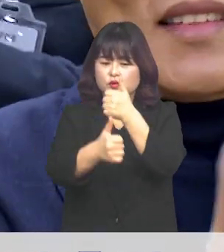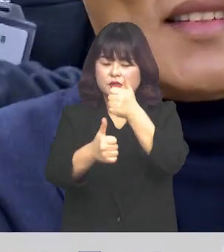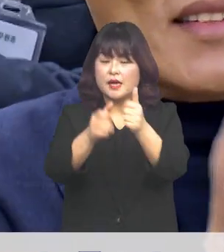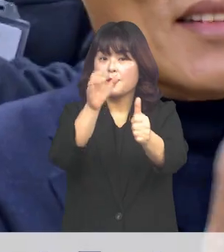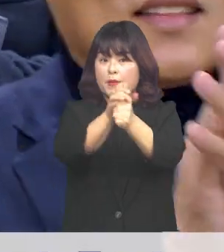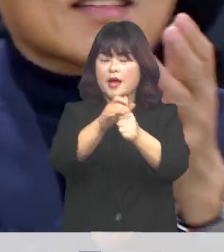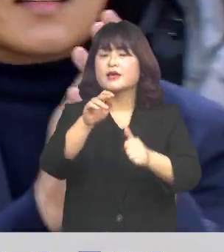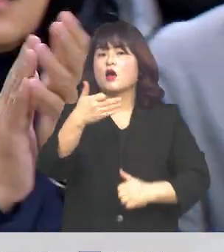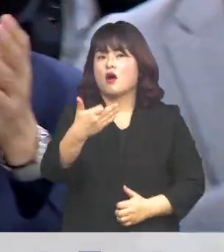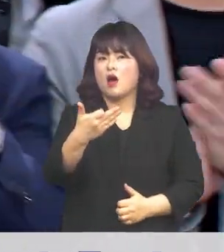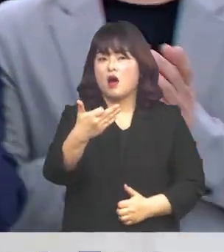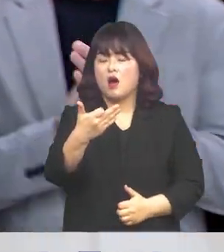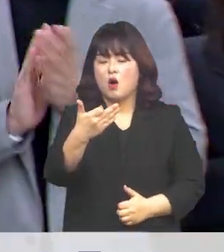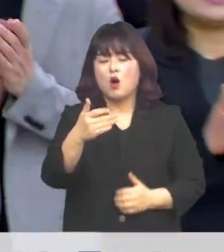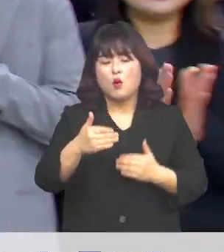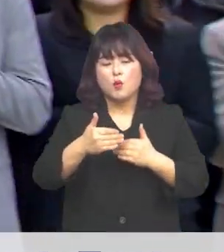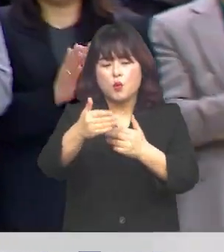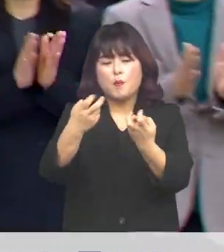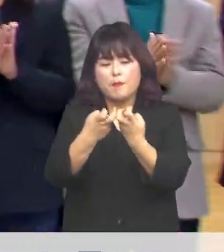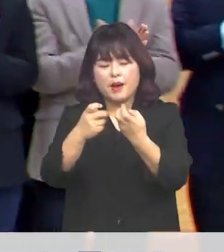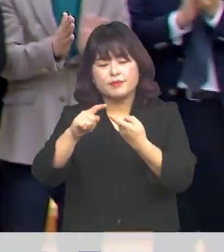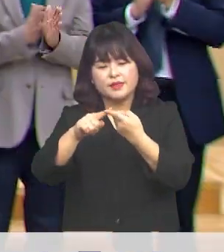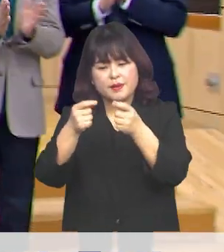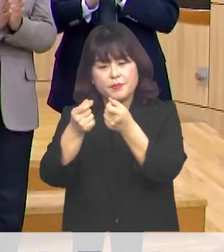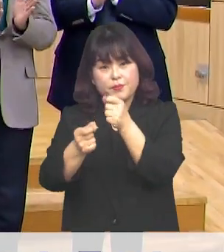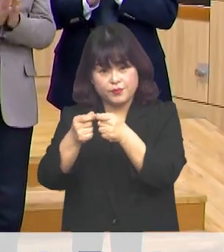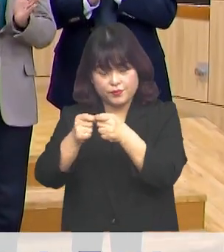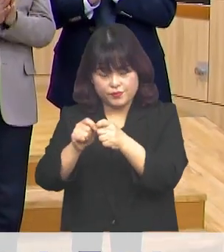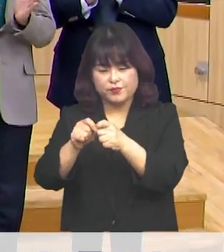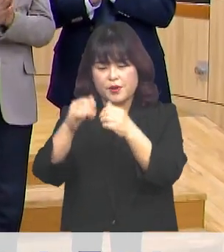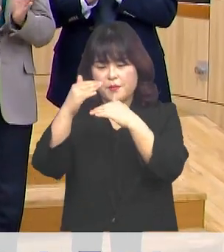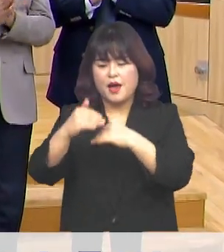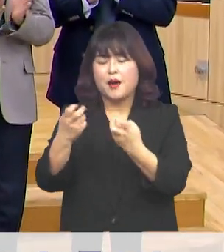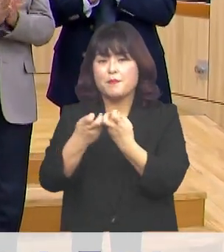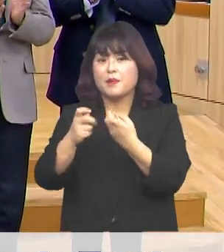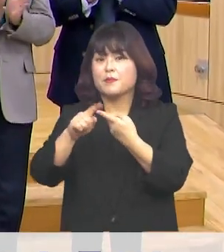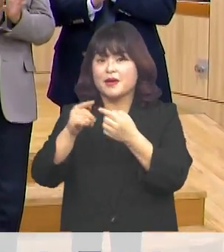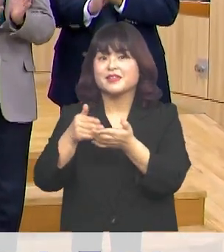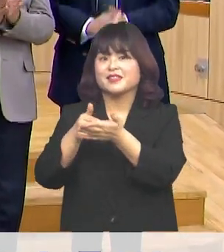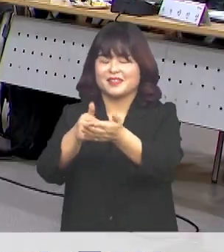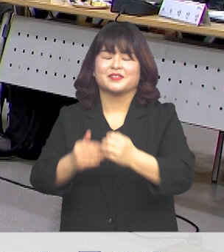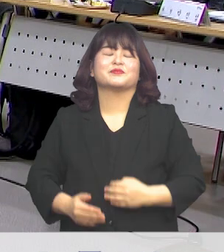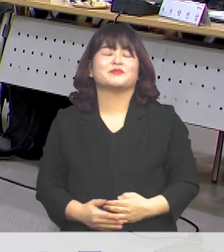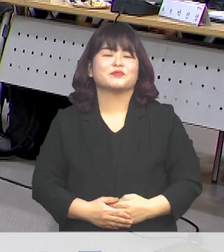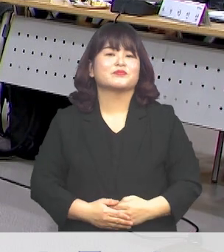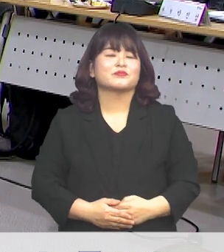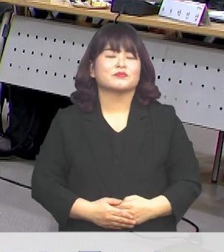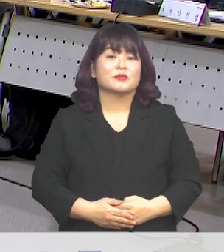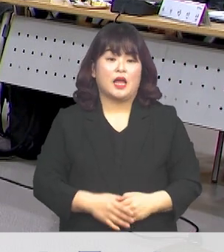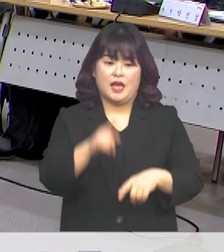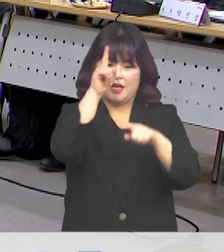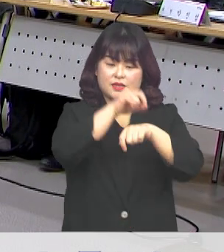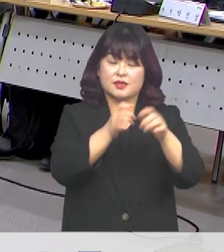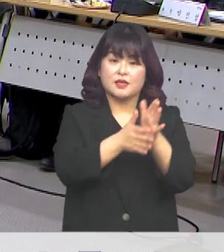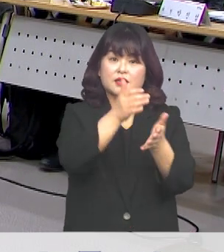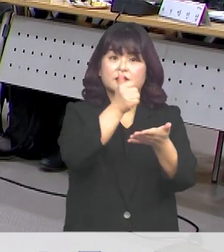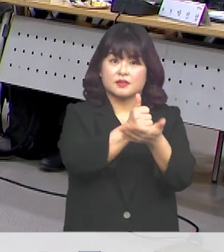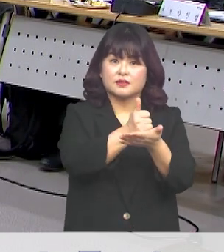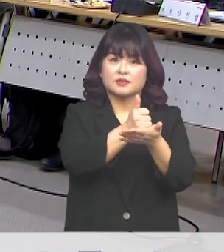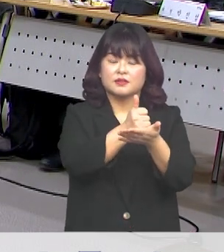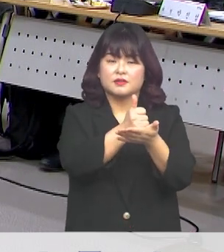갖고 향후 반도체 산업 육성 정책과 세부 추진 과제에 대해 발전 방안을 제시했습니다.